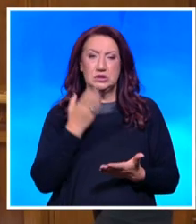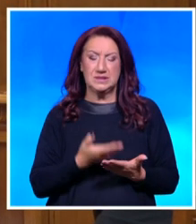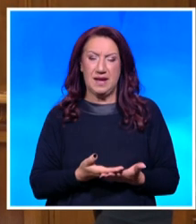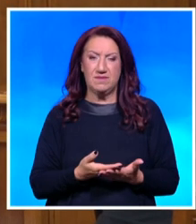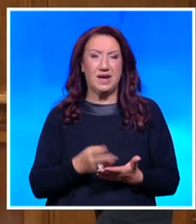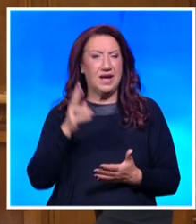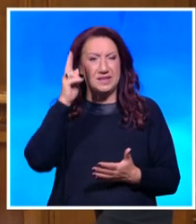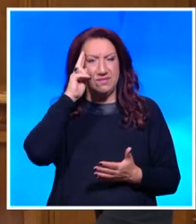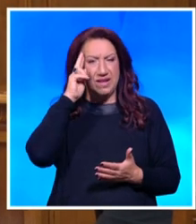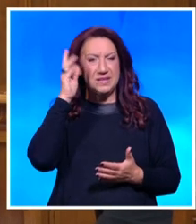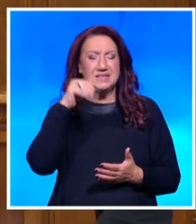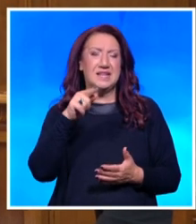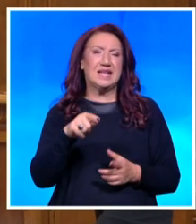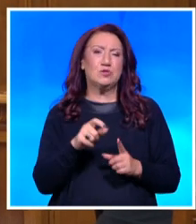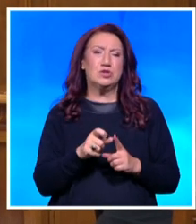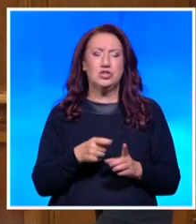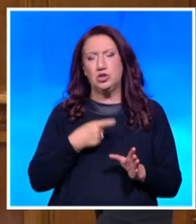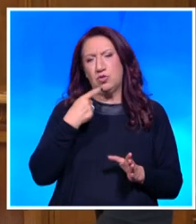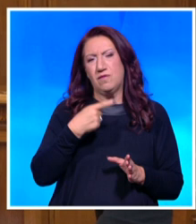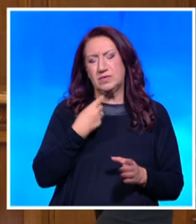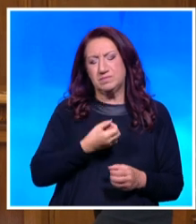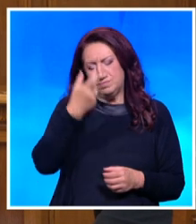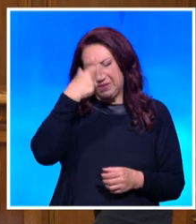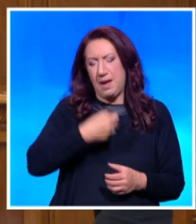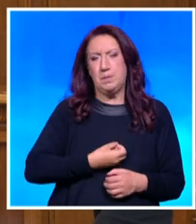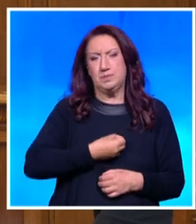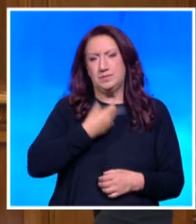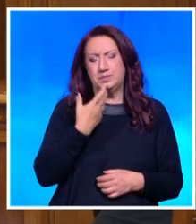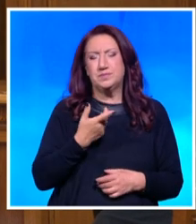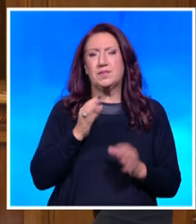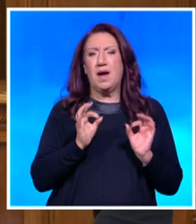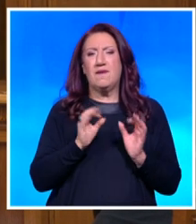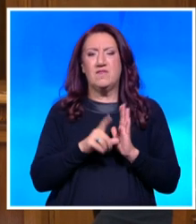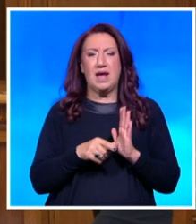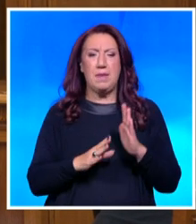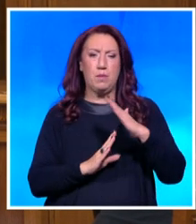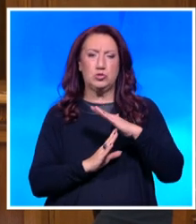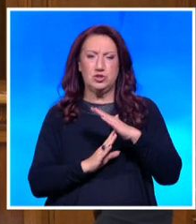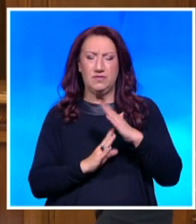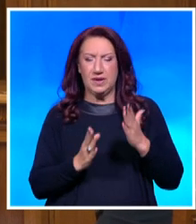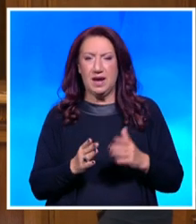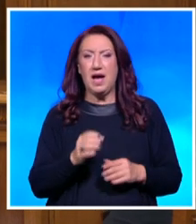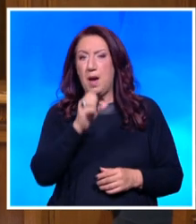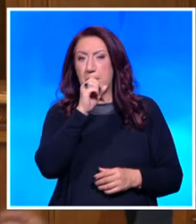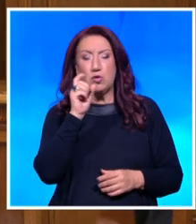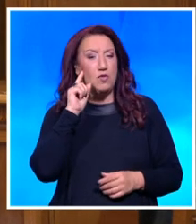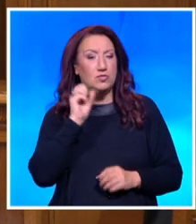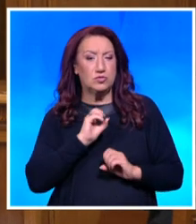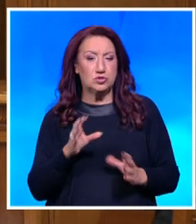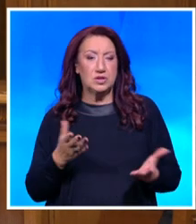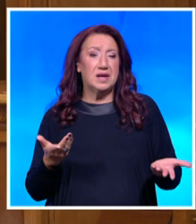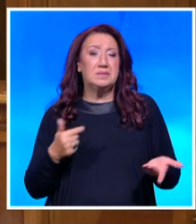на Рашидов, направена в пленарната зала в почивката, но при включени микрофони. Ими сега какво? Почеш